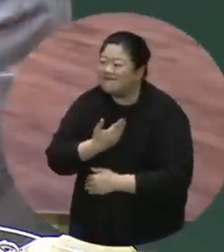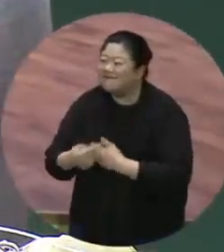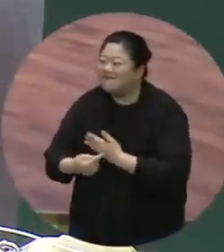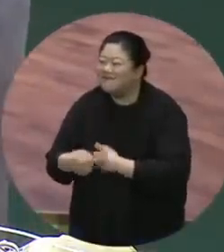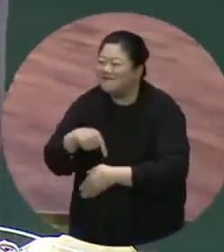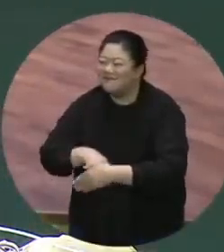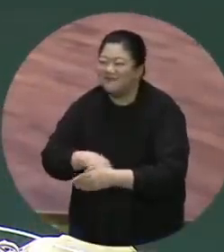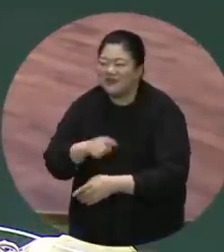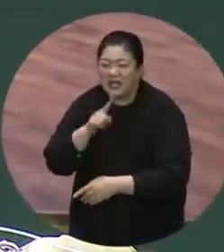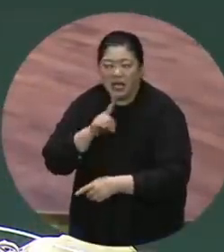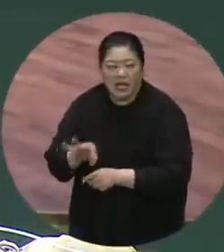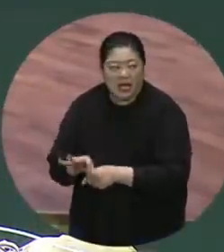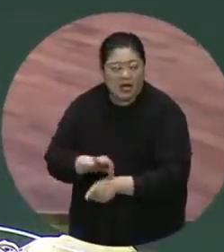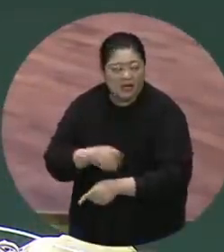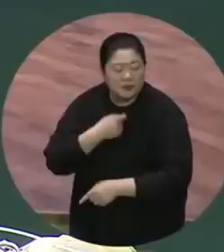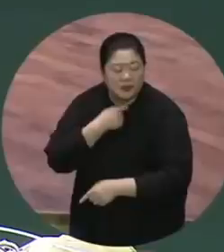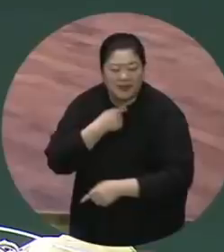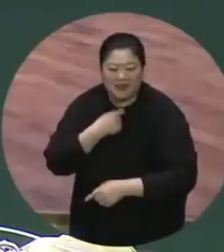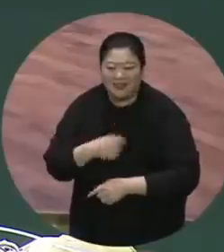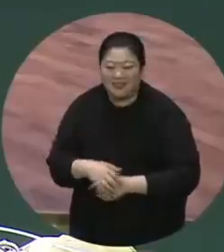빌립보 1장 18절.